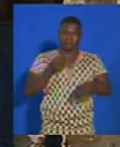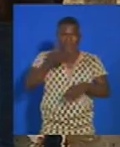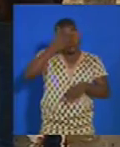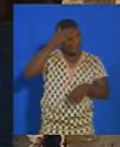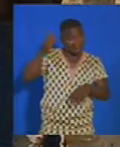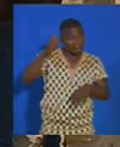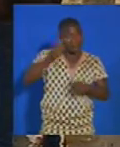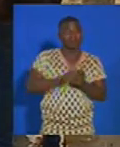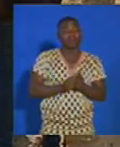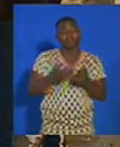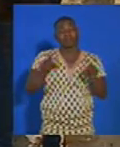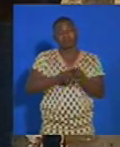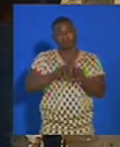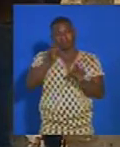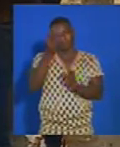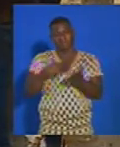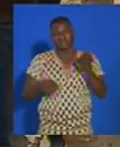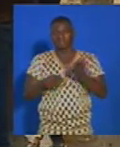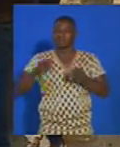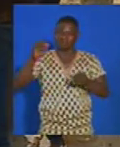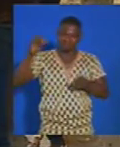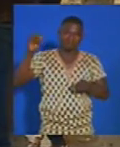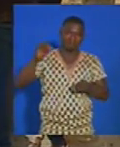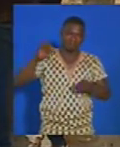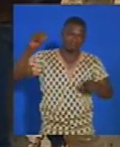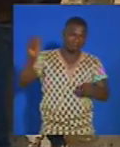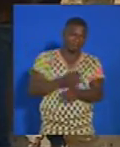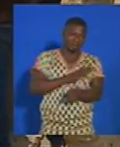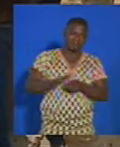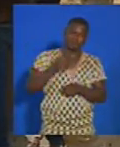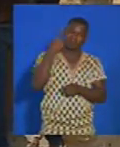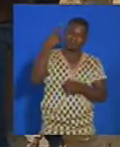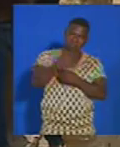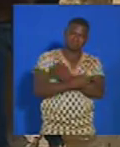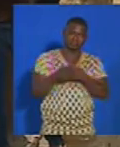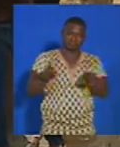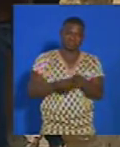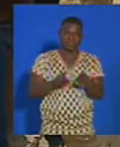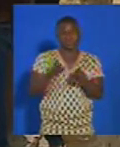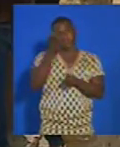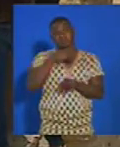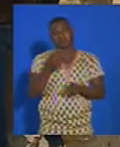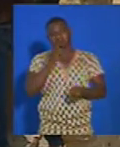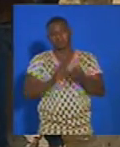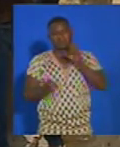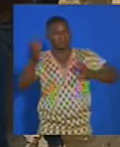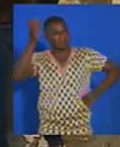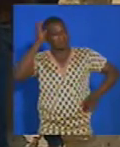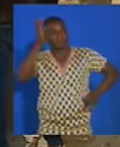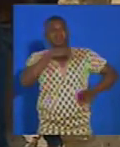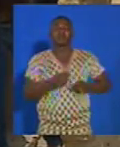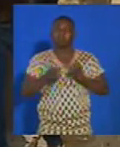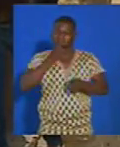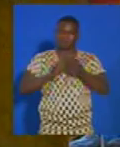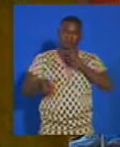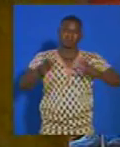la moitié, parce que ça va ronger un jour comme ça, parce que les problèmes de cancer, les problèmes de poumons, tout ça, les